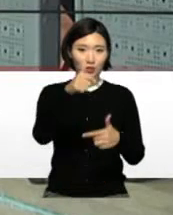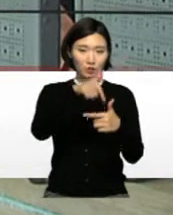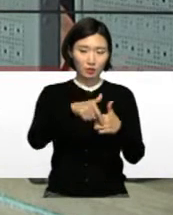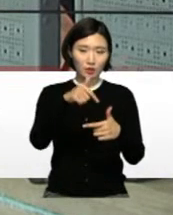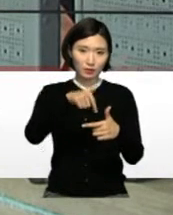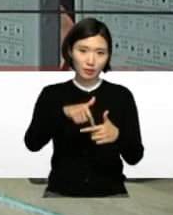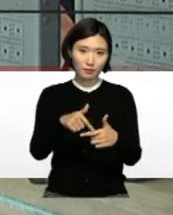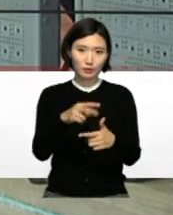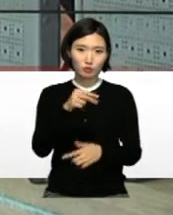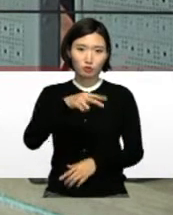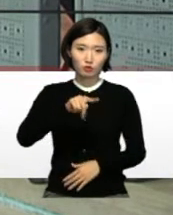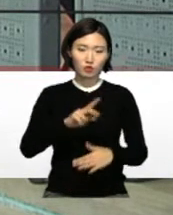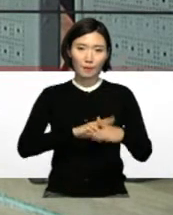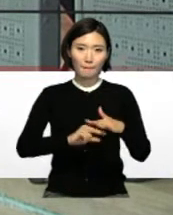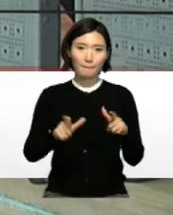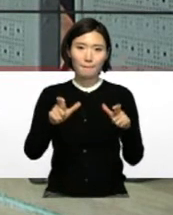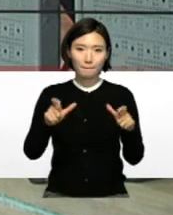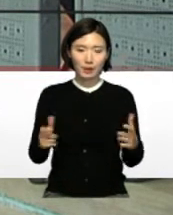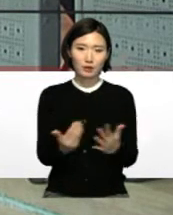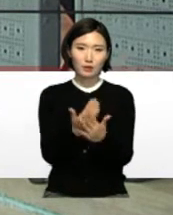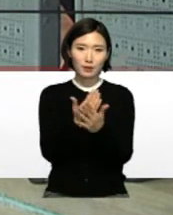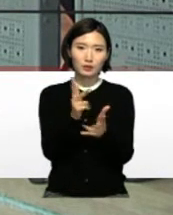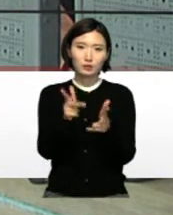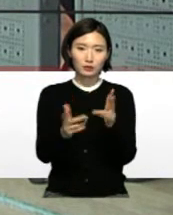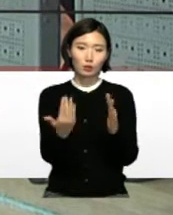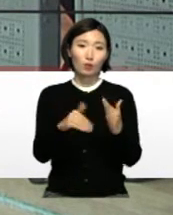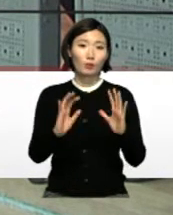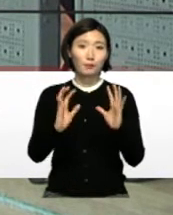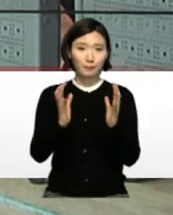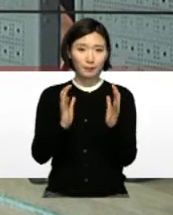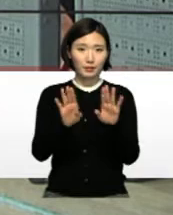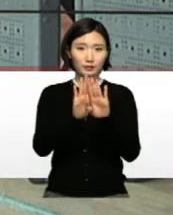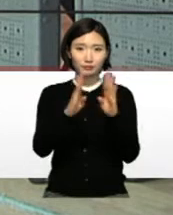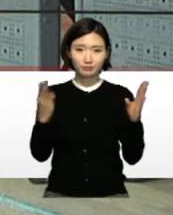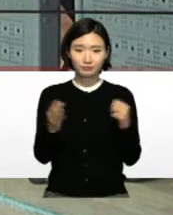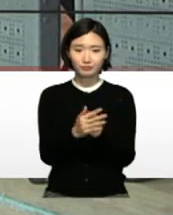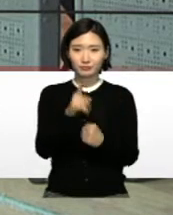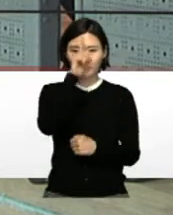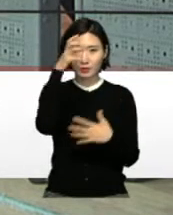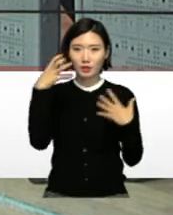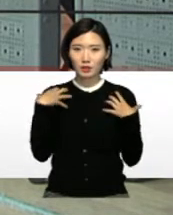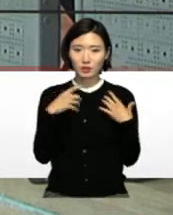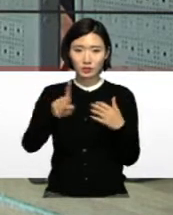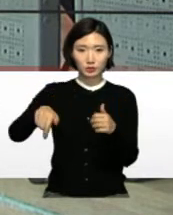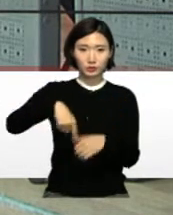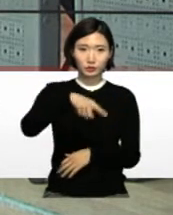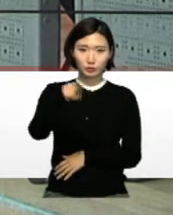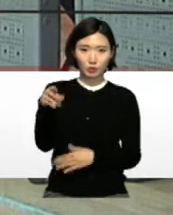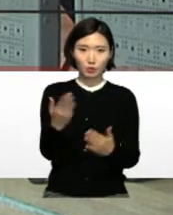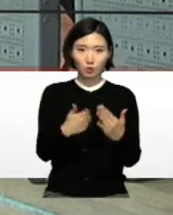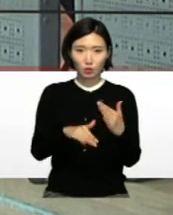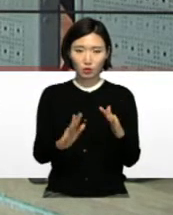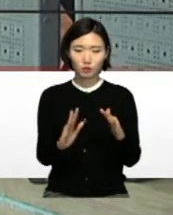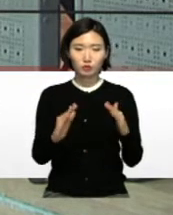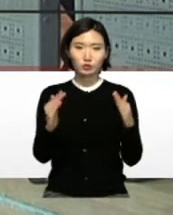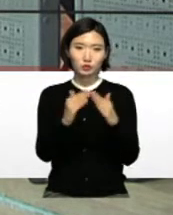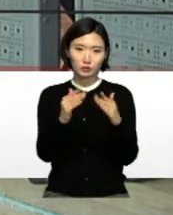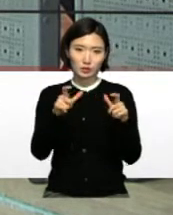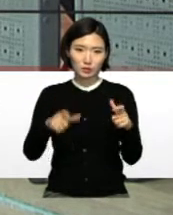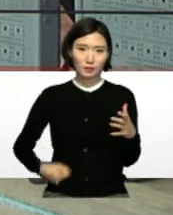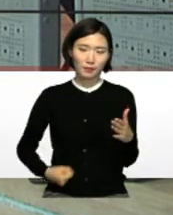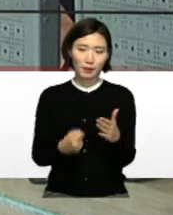강남구 의 수서 역세권 개발 사업과 관련한 공청회가 열렸습니다 정부는 이 일대를 공공주택 집 으로 지정해